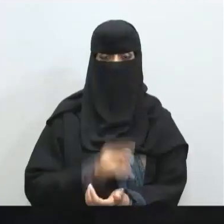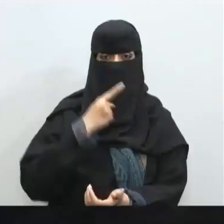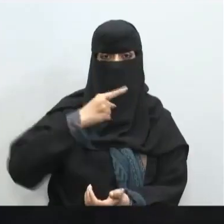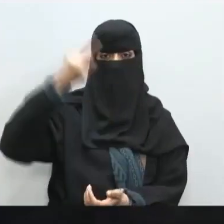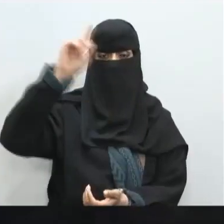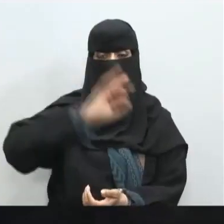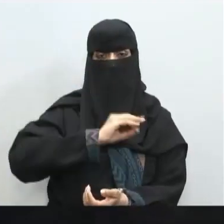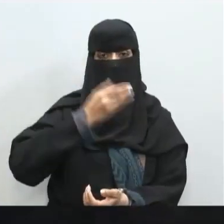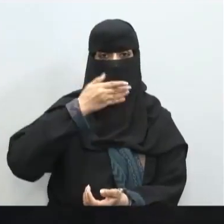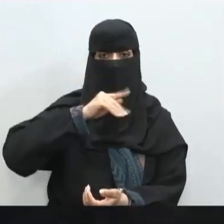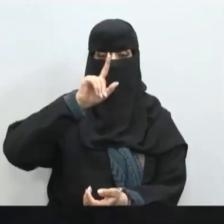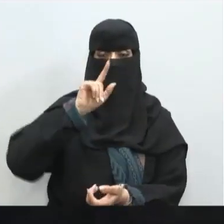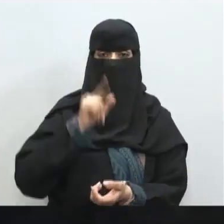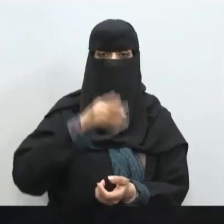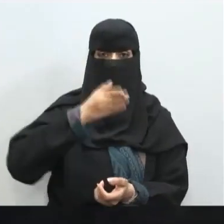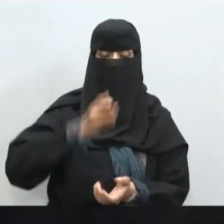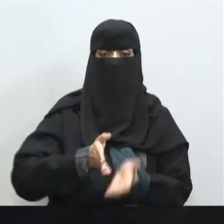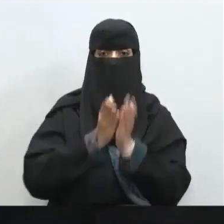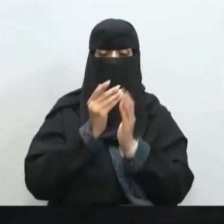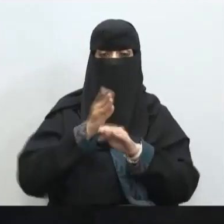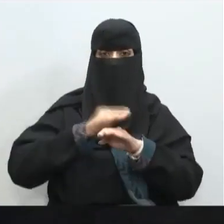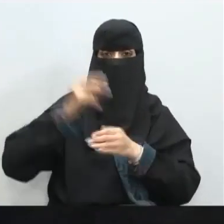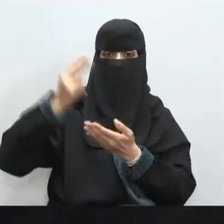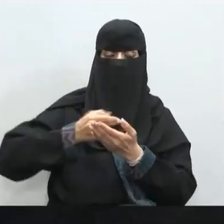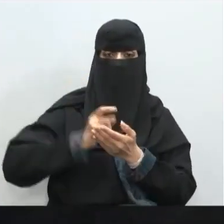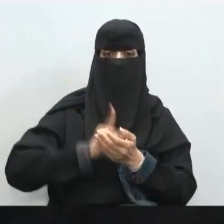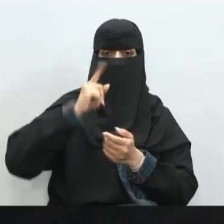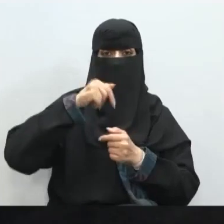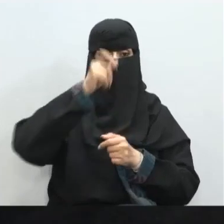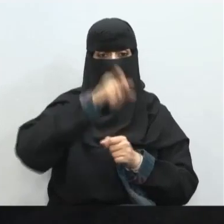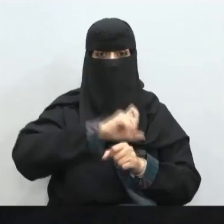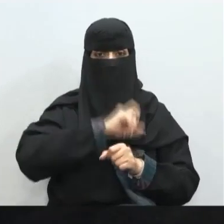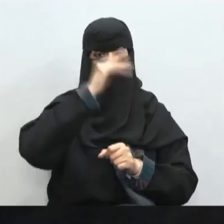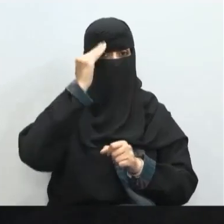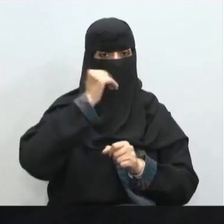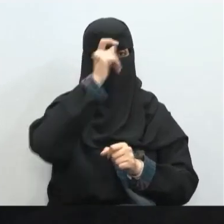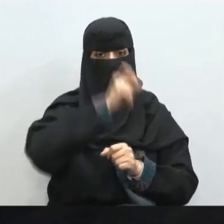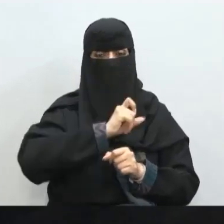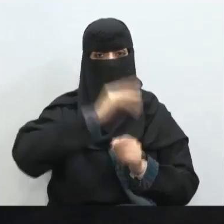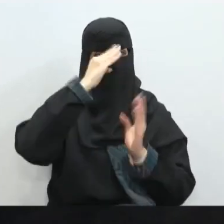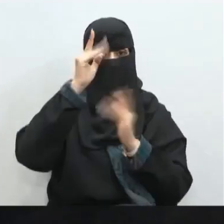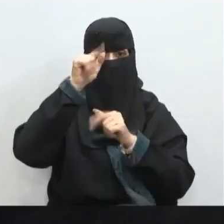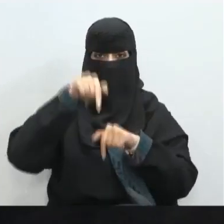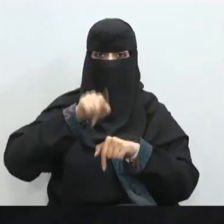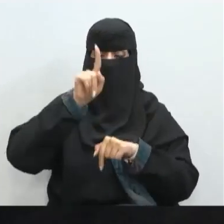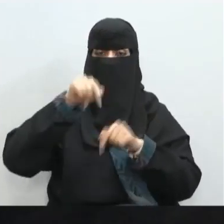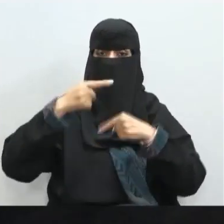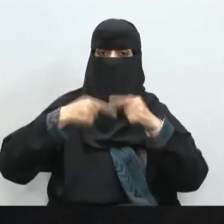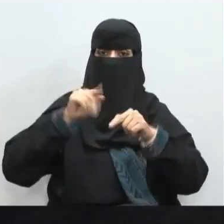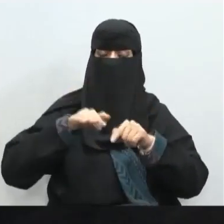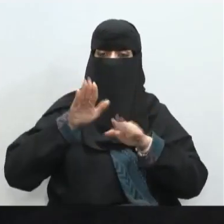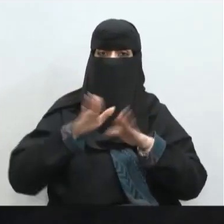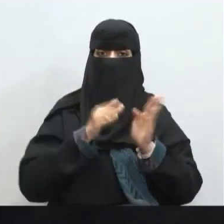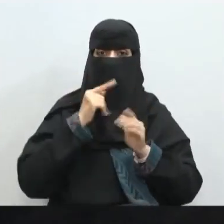بسم الله والحمد لله والصلاه والسلام على رسول الله طلابي وطالبات اهلا وسهلا بكم اليوم باذن الله سوف